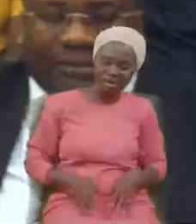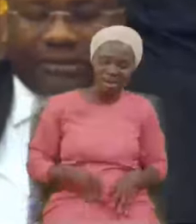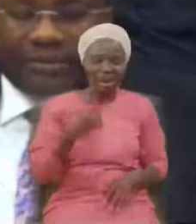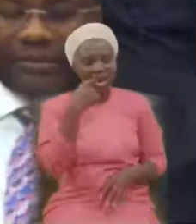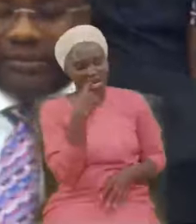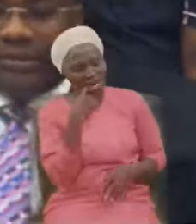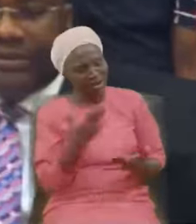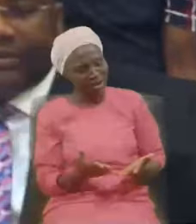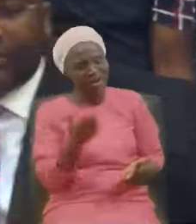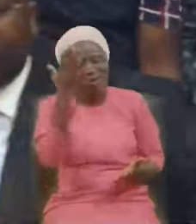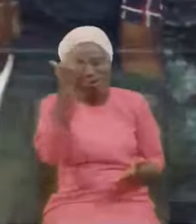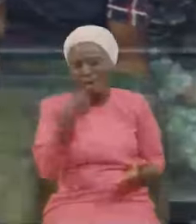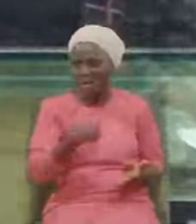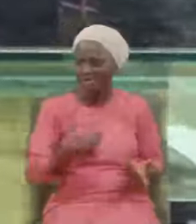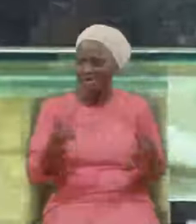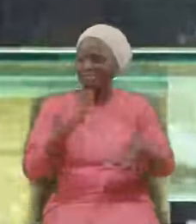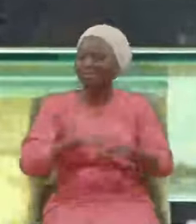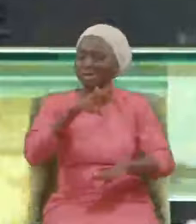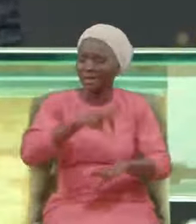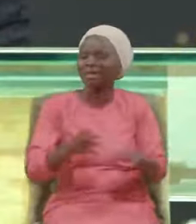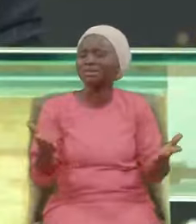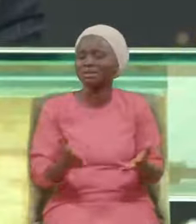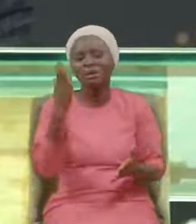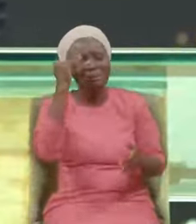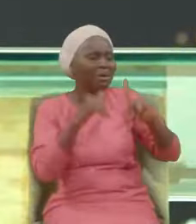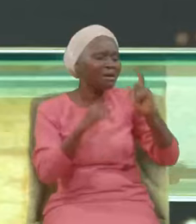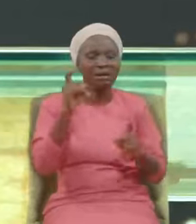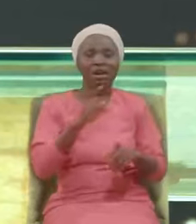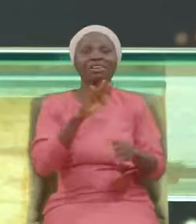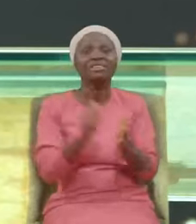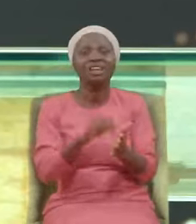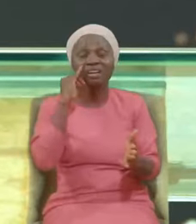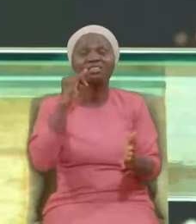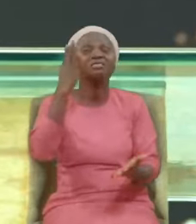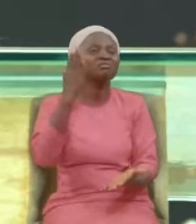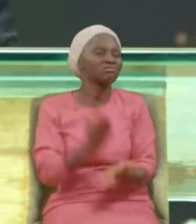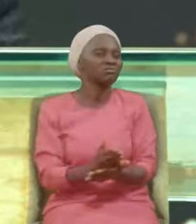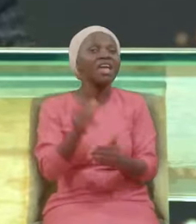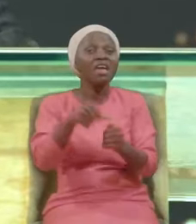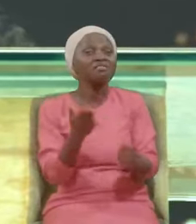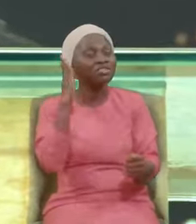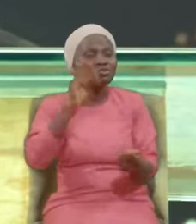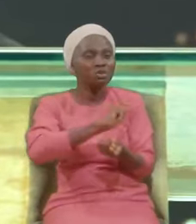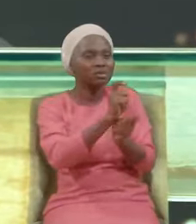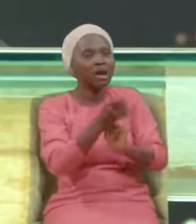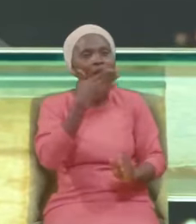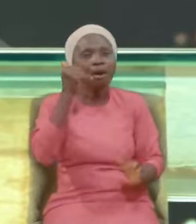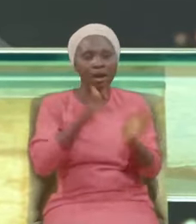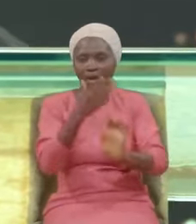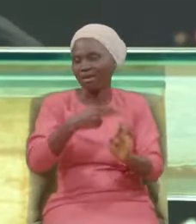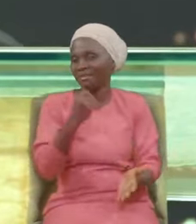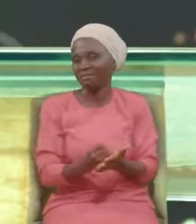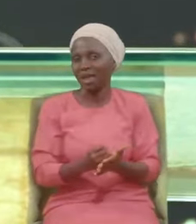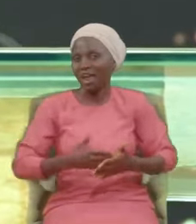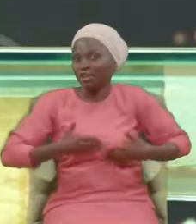temps de regret. Pourquoi je vis, c'est assez. Toute chose va changer pour vous.